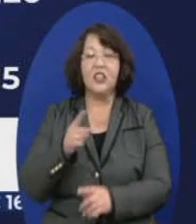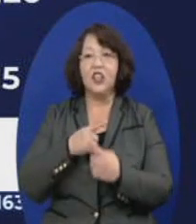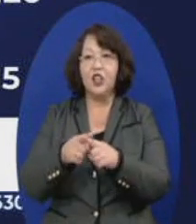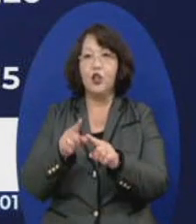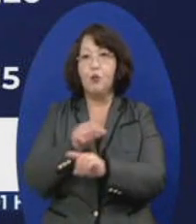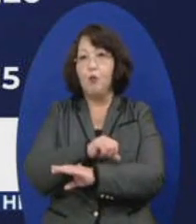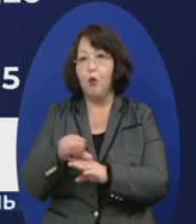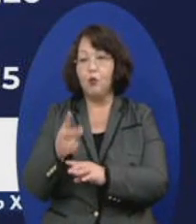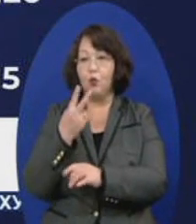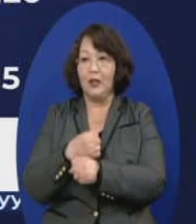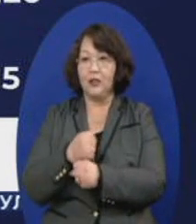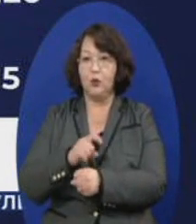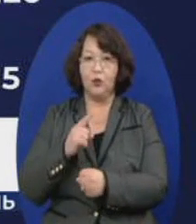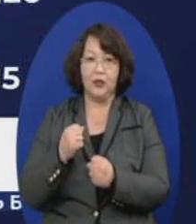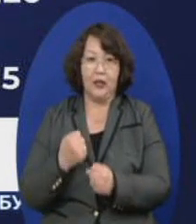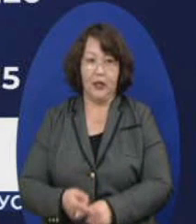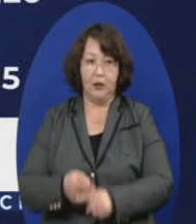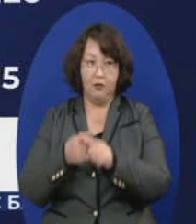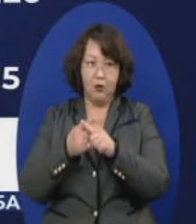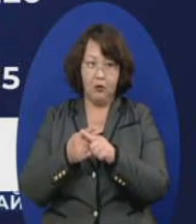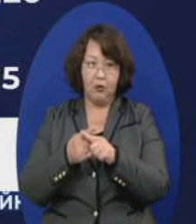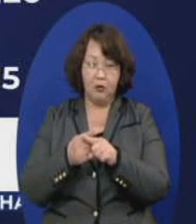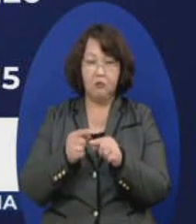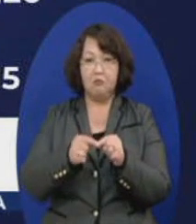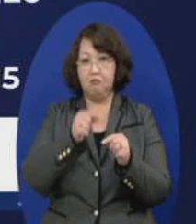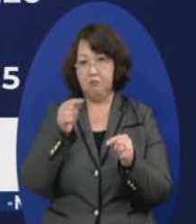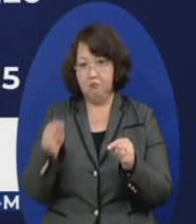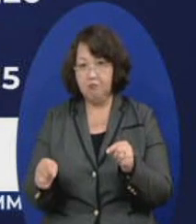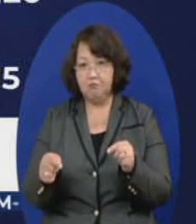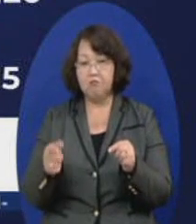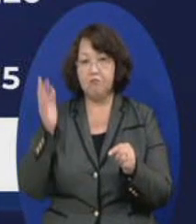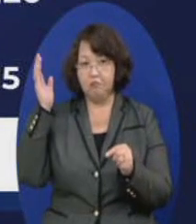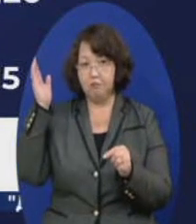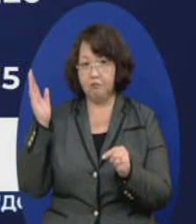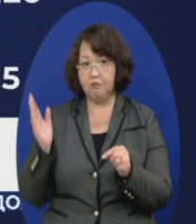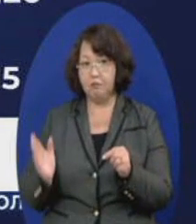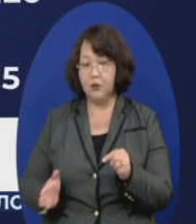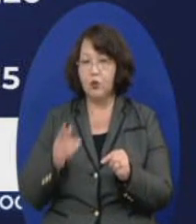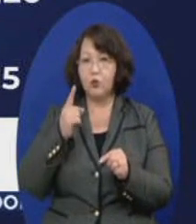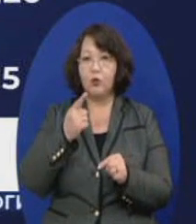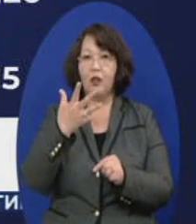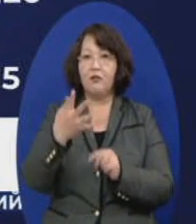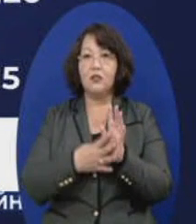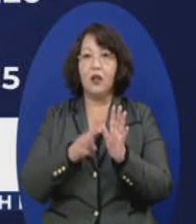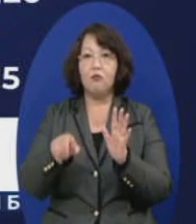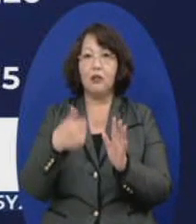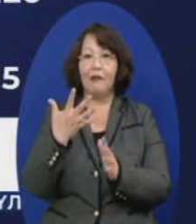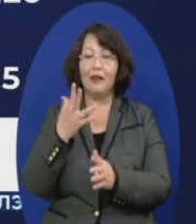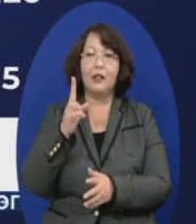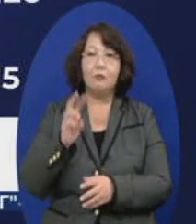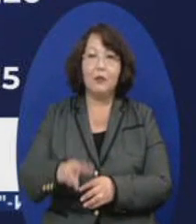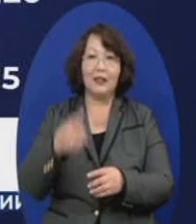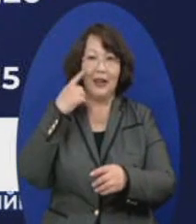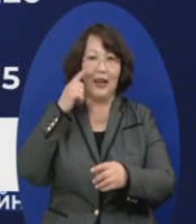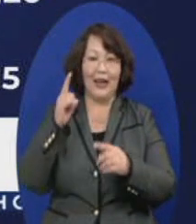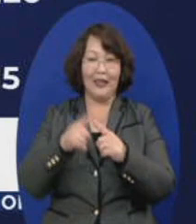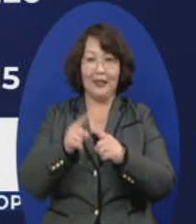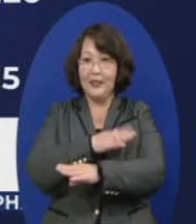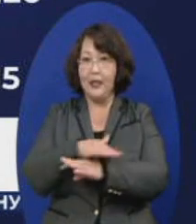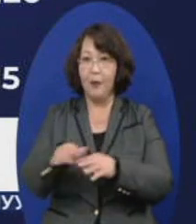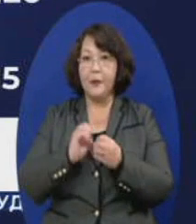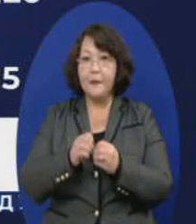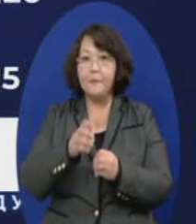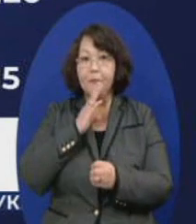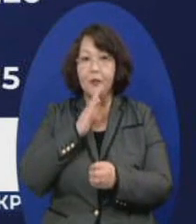нэмэгдүүлэх, Нөмрөг Улаангом чиглэлийн автозамаас Арц суур хилийн боомт хүртэлх 159.5 км хатуу хүчлэлттэй